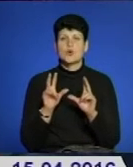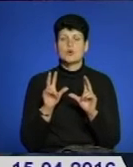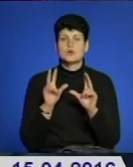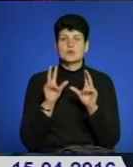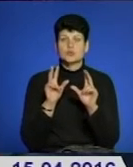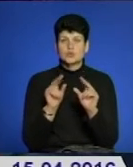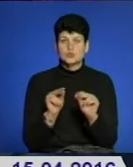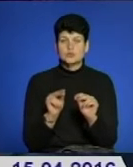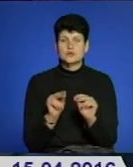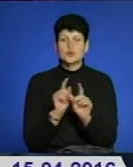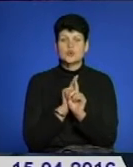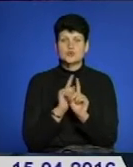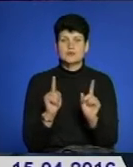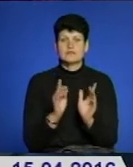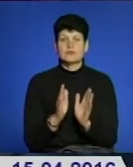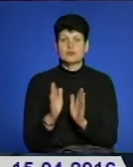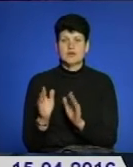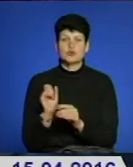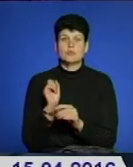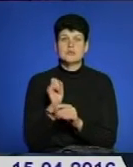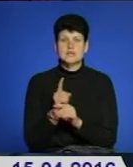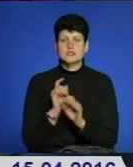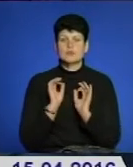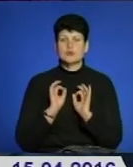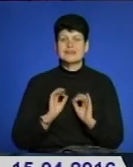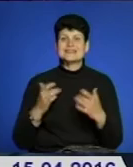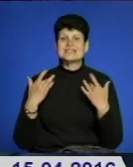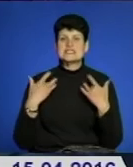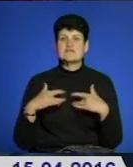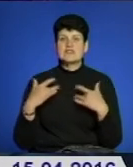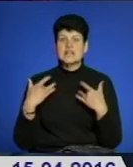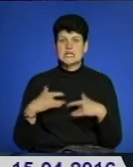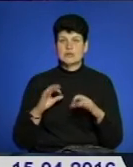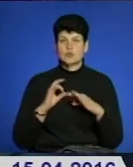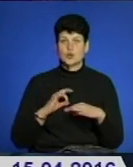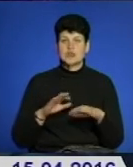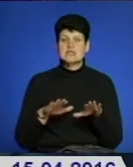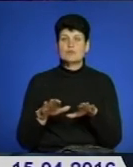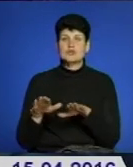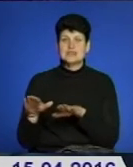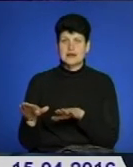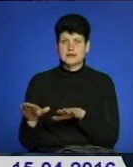особливий порядок призначення прокурора на посаду, звільнення прокурора з посади, а також